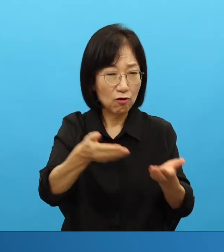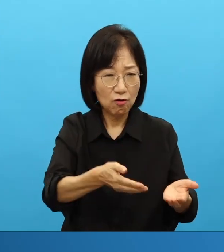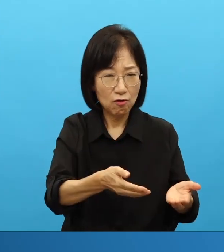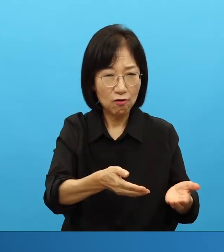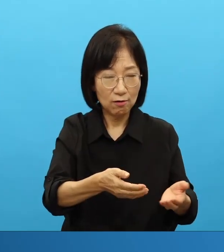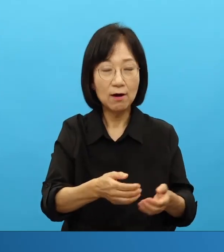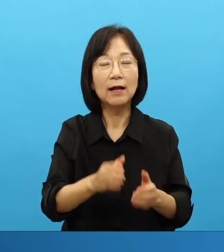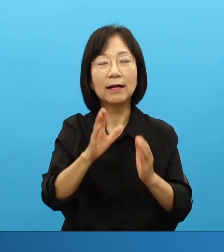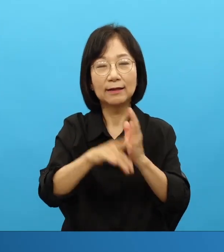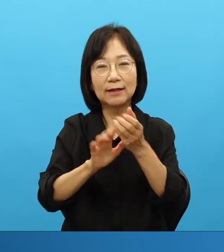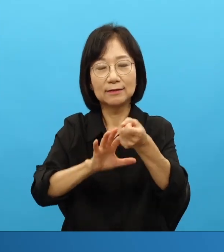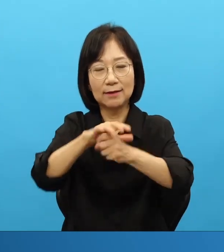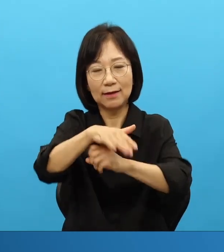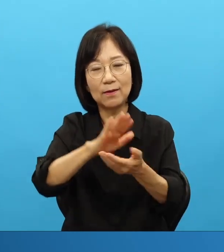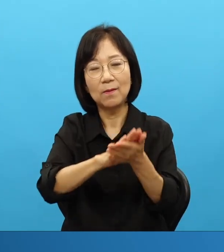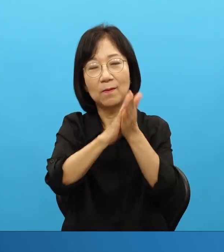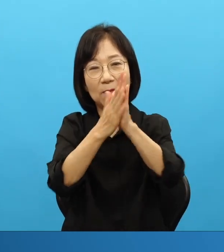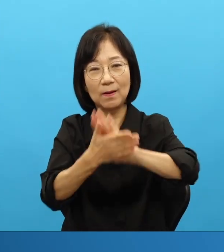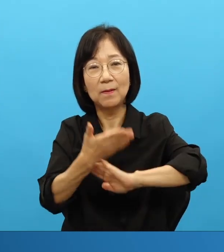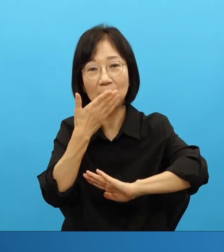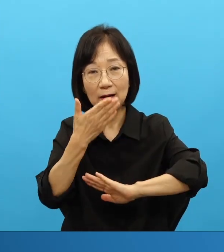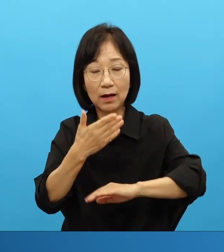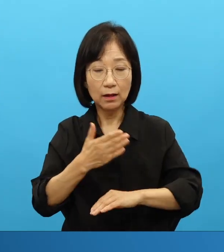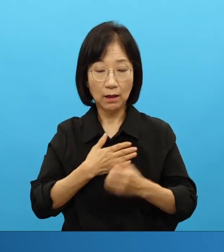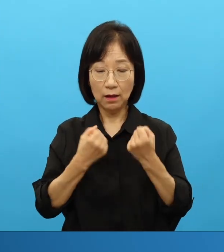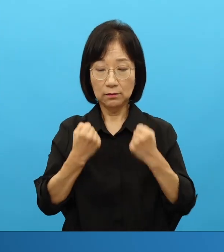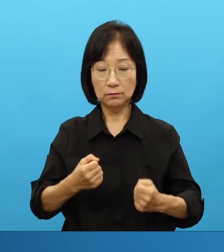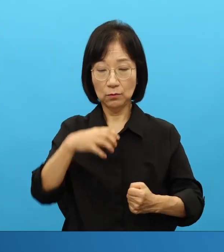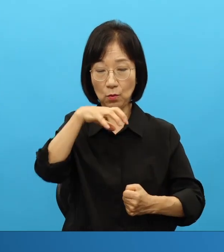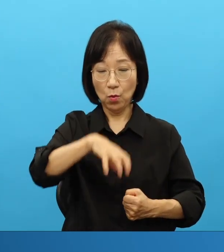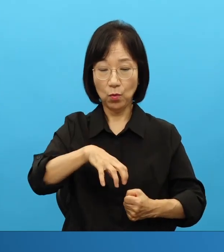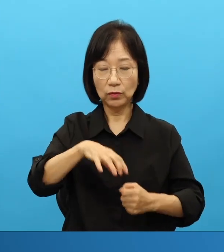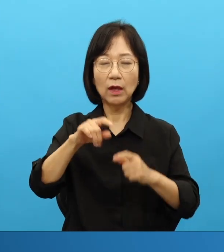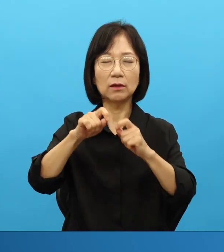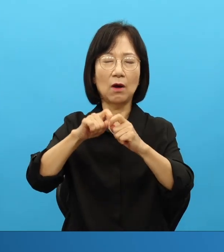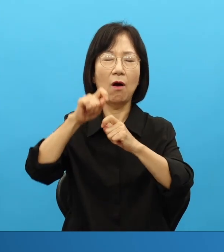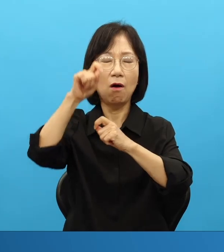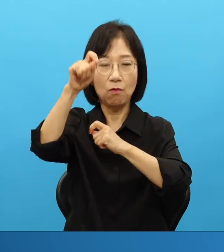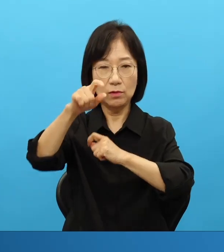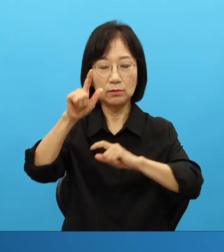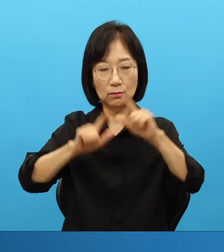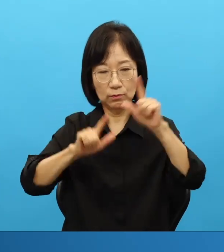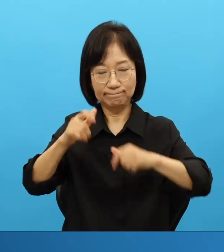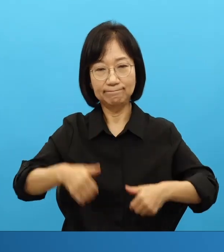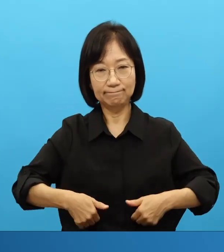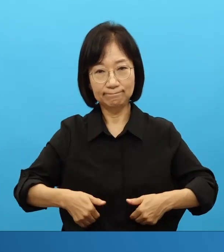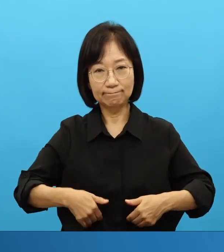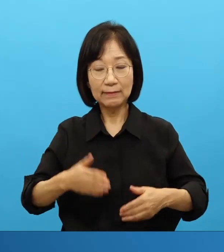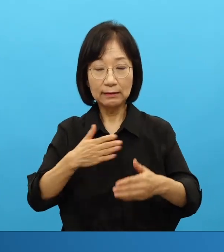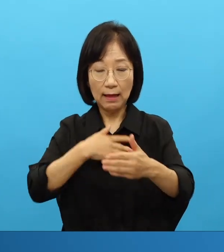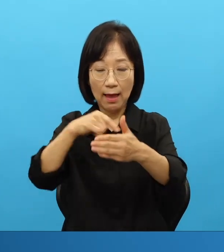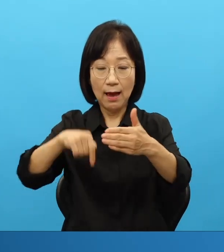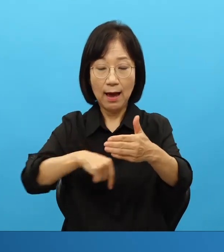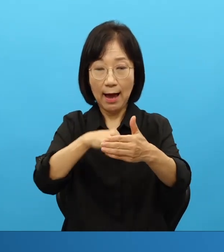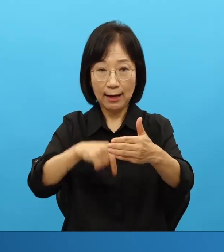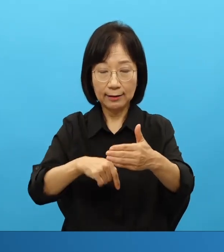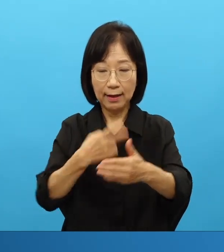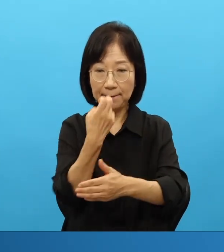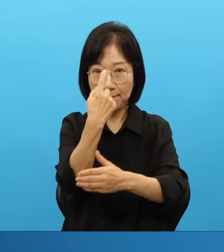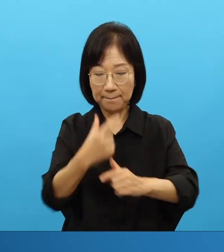됩니다. 여러분이 있는 모든 처소가 영혼이 되어야 됩니다. 내 안에 있는